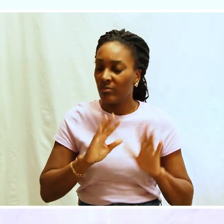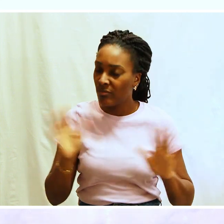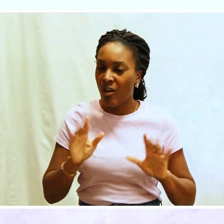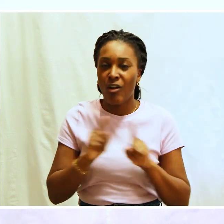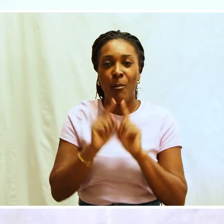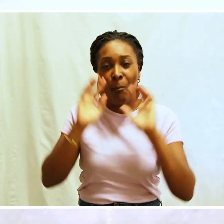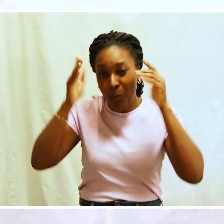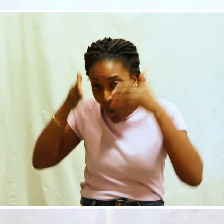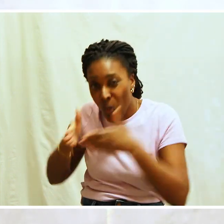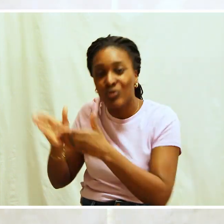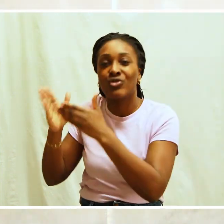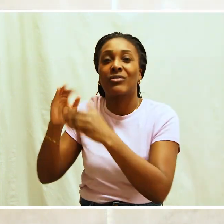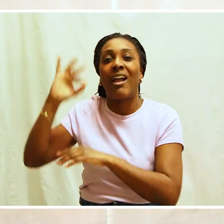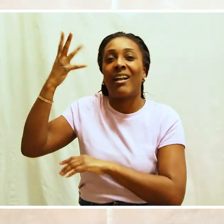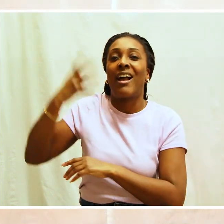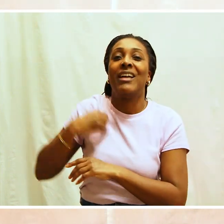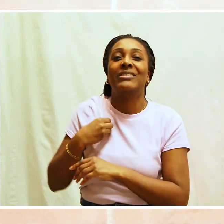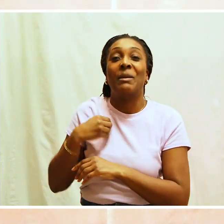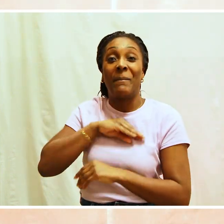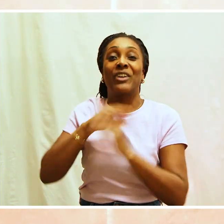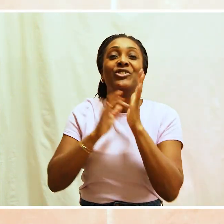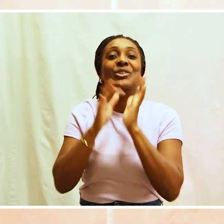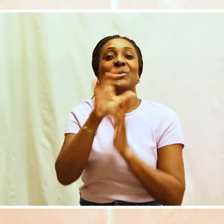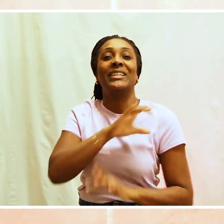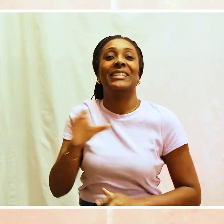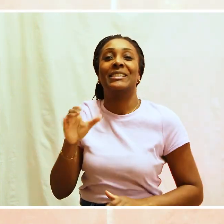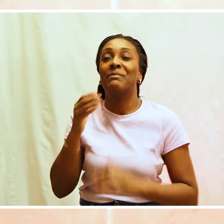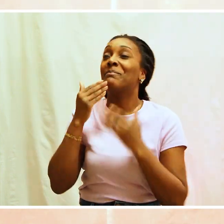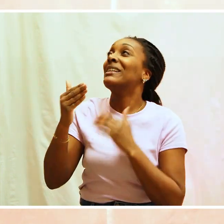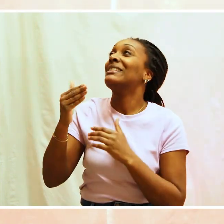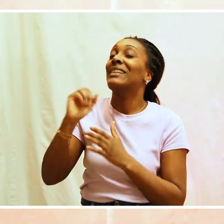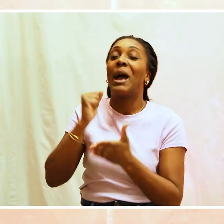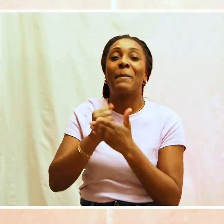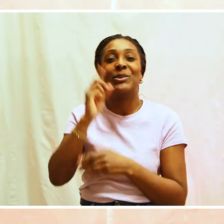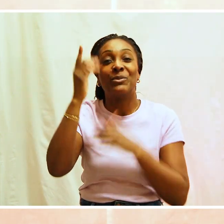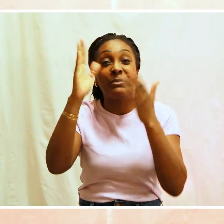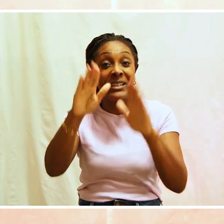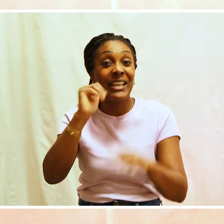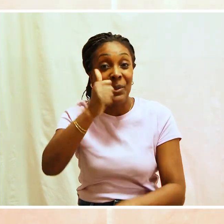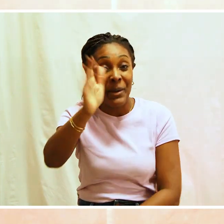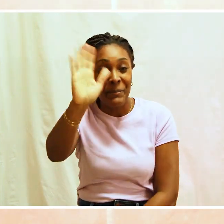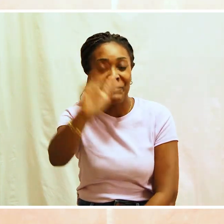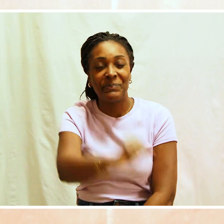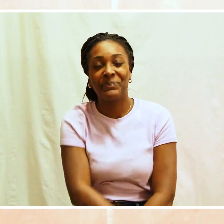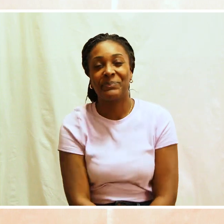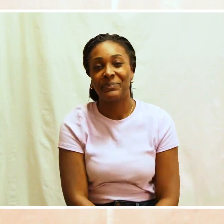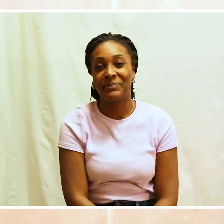en Jésus-Christ. Merci, notre Dieu. Amen. Que Dieu vous bénisse. On se retrouve.